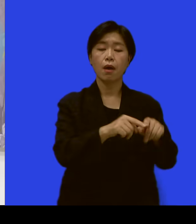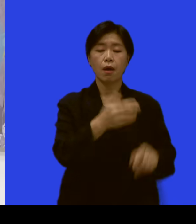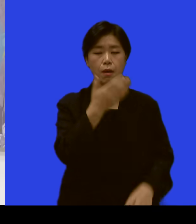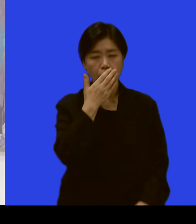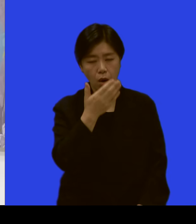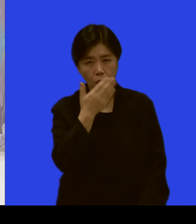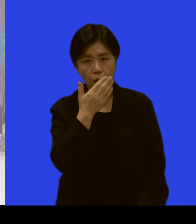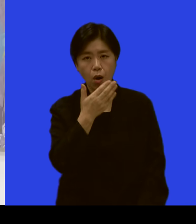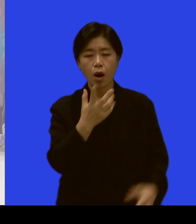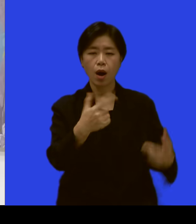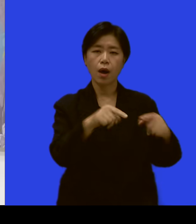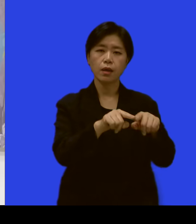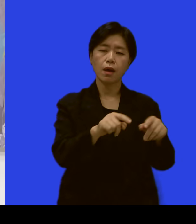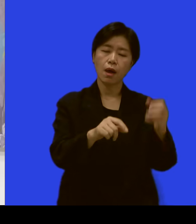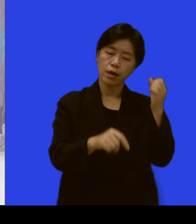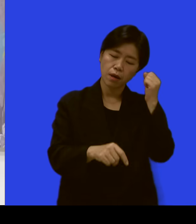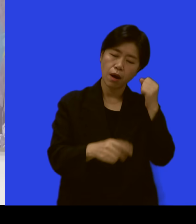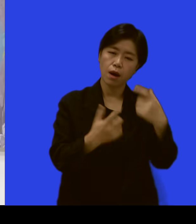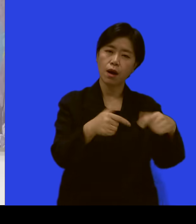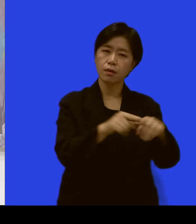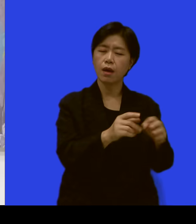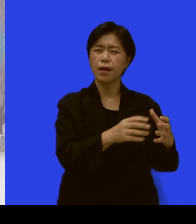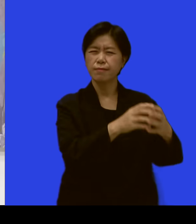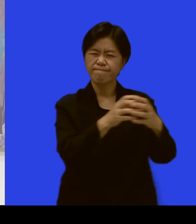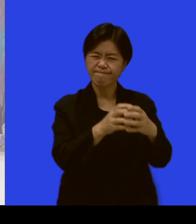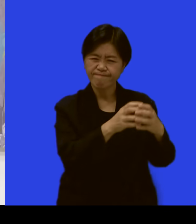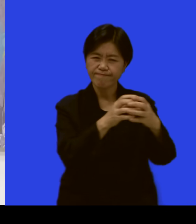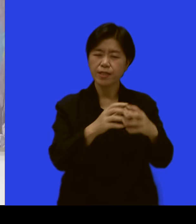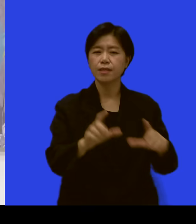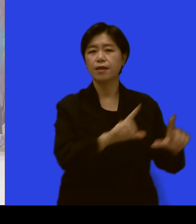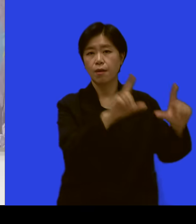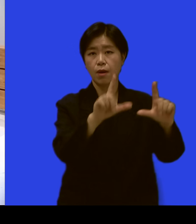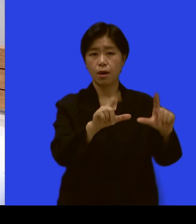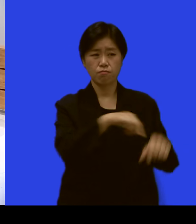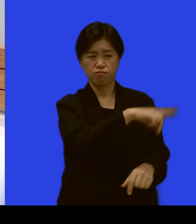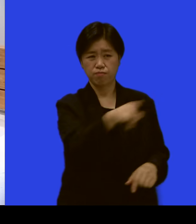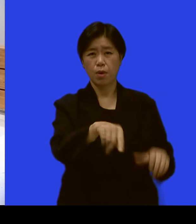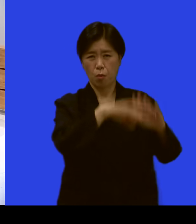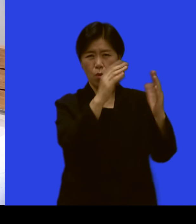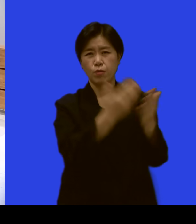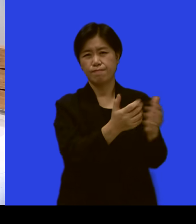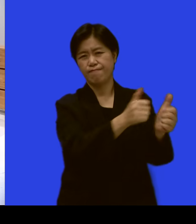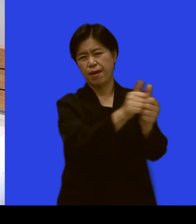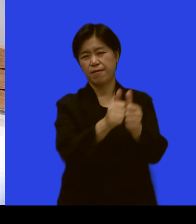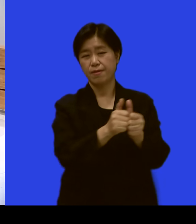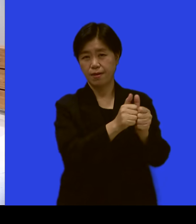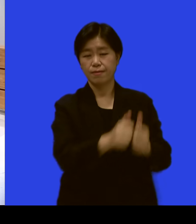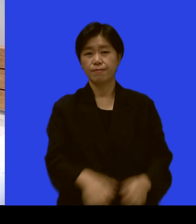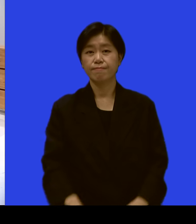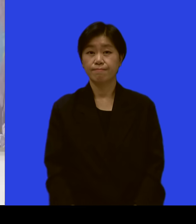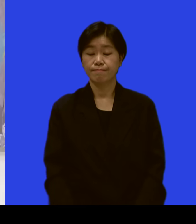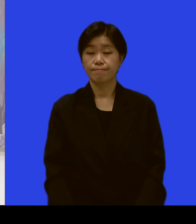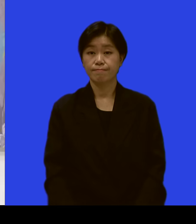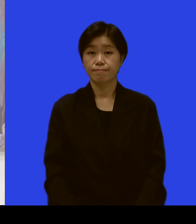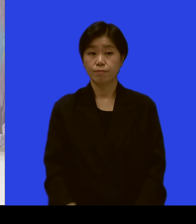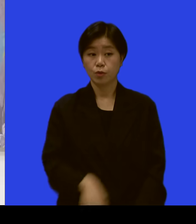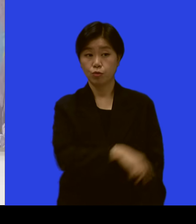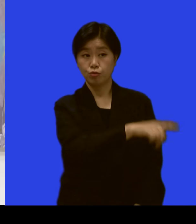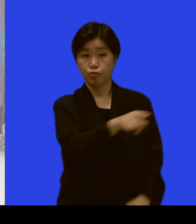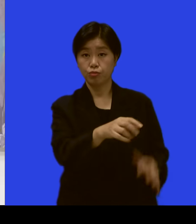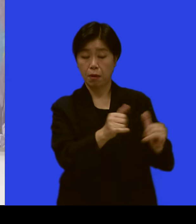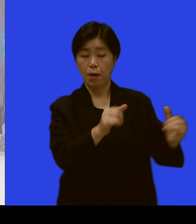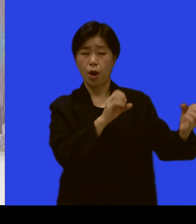네. 같이 자고 네. 이제 같이 다 남자 친구들이었거든요. 예. 그러니까 진짜 그 영혼들을 위한 네, 거죠. 그렇죠. 그래서 그 친구들이랑